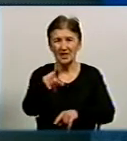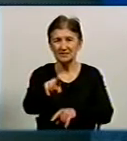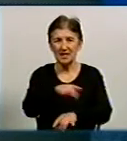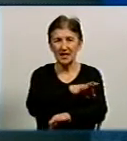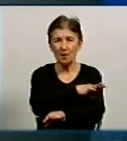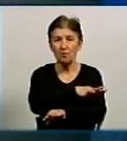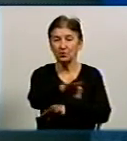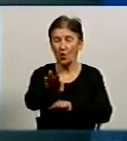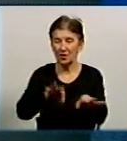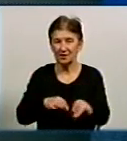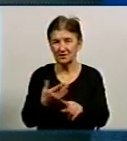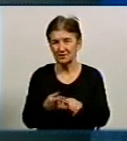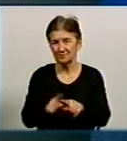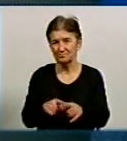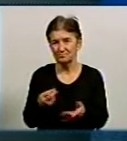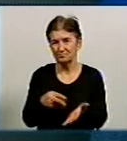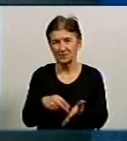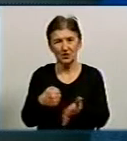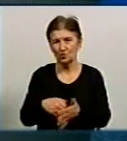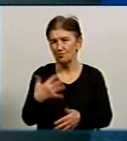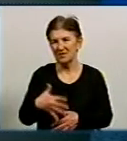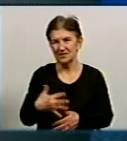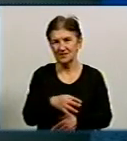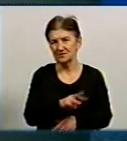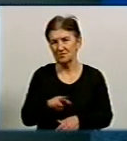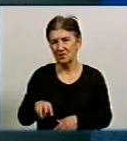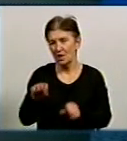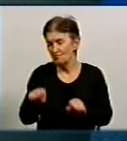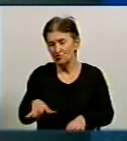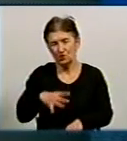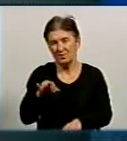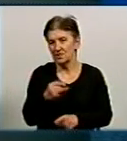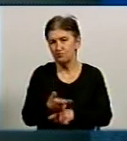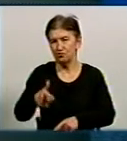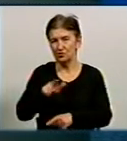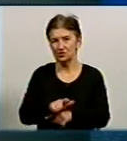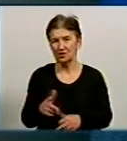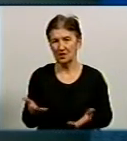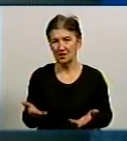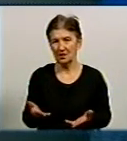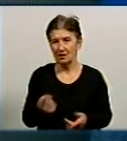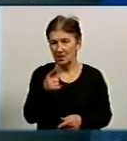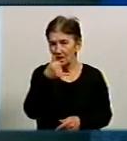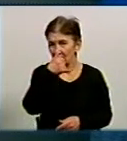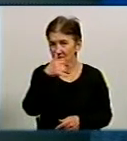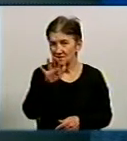який вартує, ну, до 50 мільйонів гривень, або навіть більше. Слухайте, а не можна тут його реалізувати